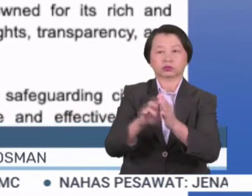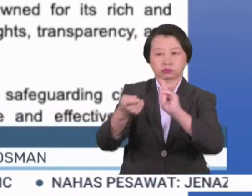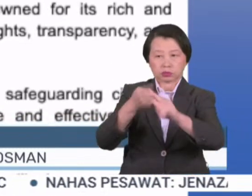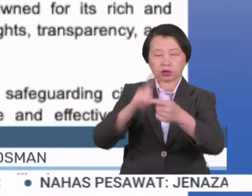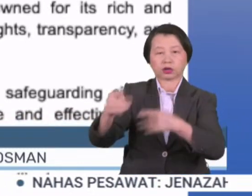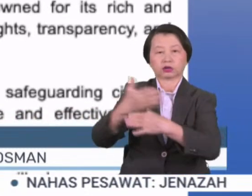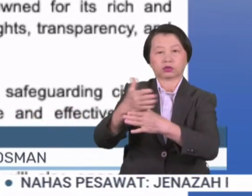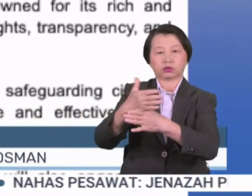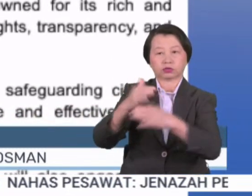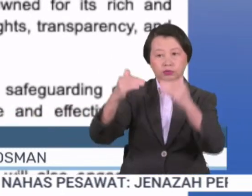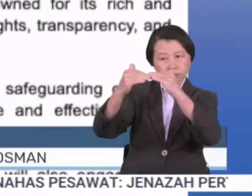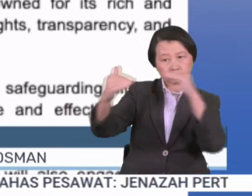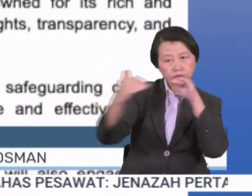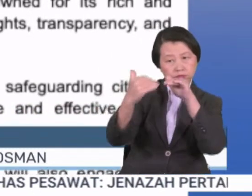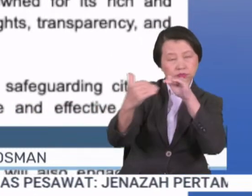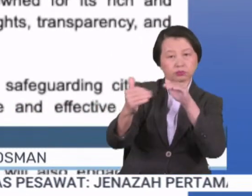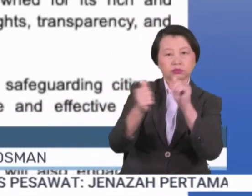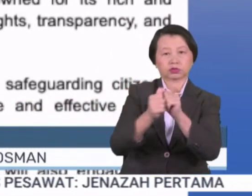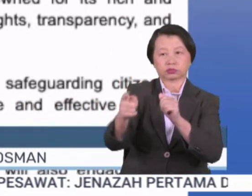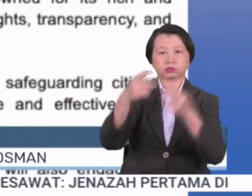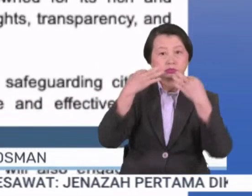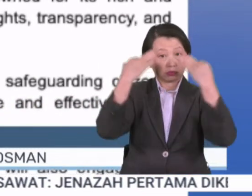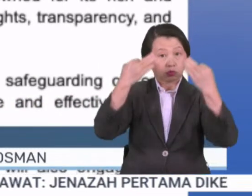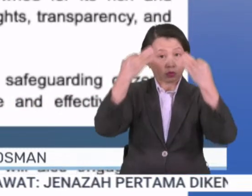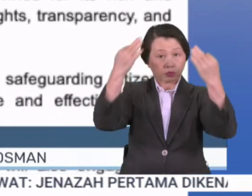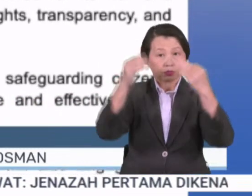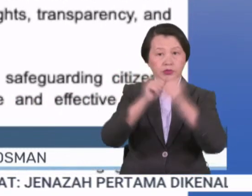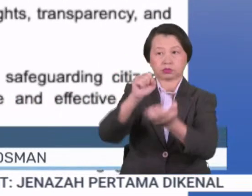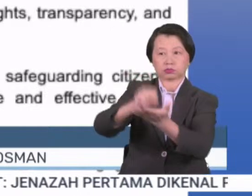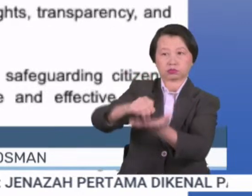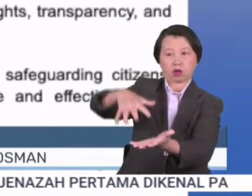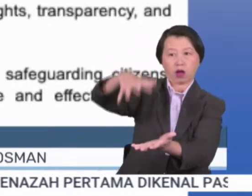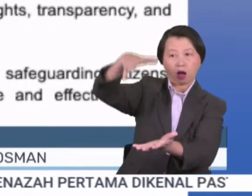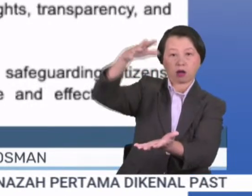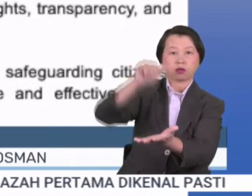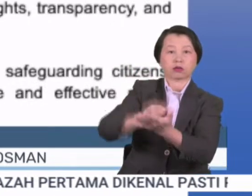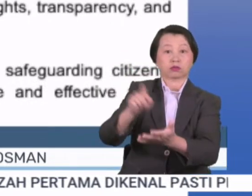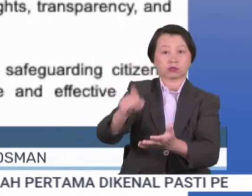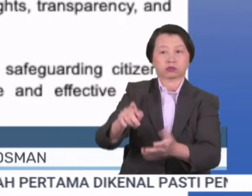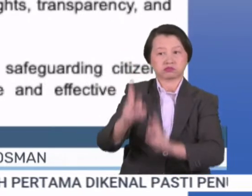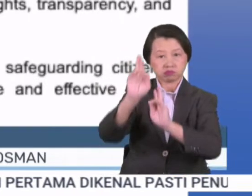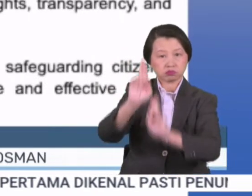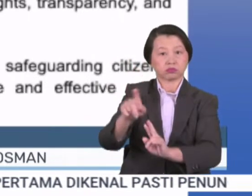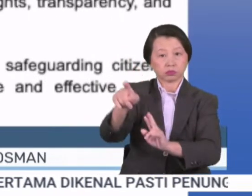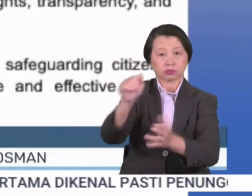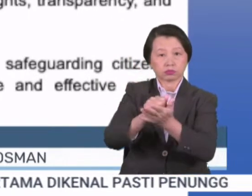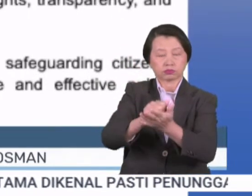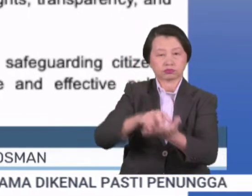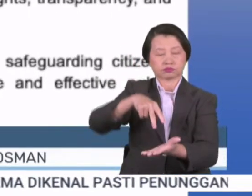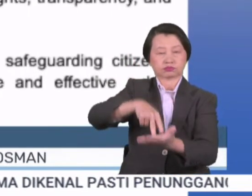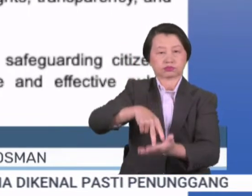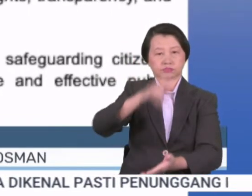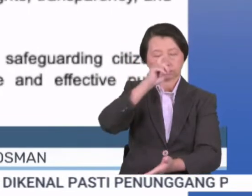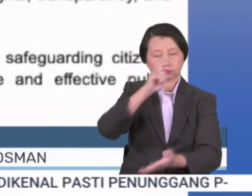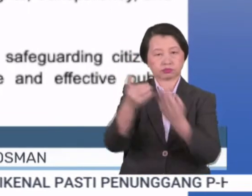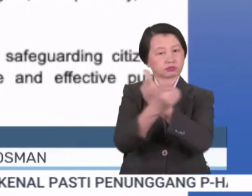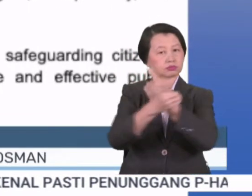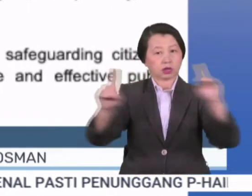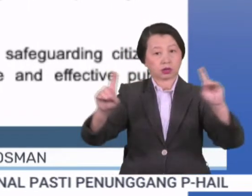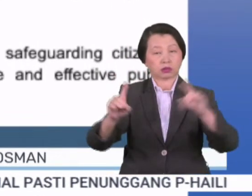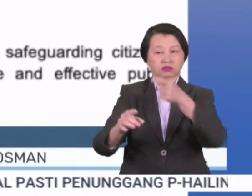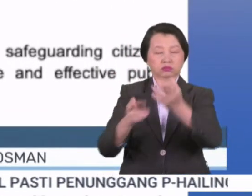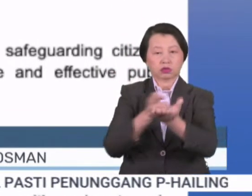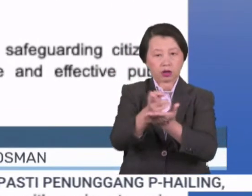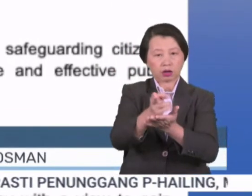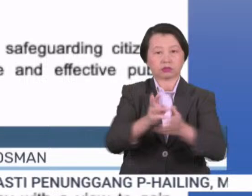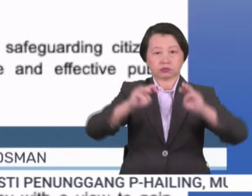Rakan kongsi penanda Aras kerana ia terkenal dengan kekayaan dan legasi terhormat dalam menegakkan prinsip demokrasi